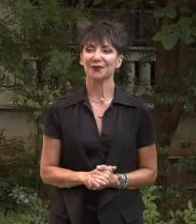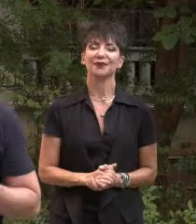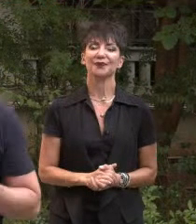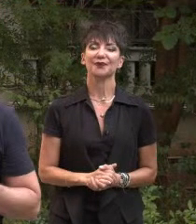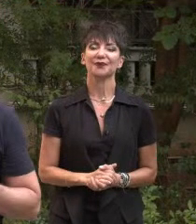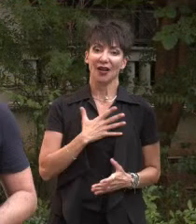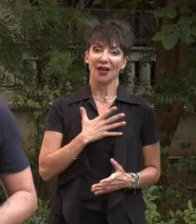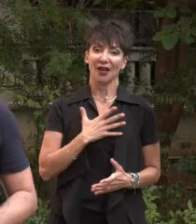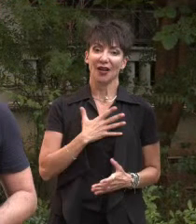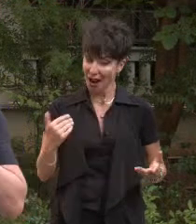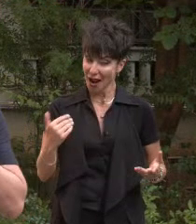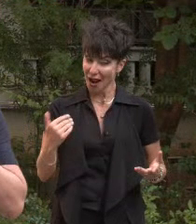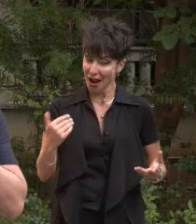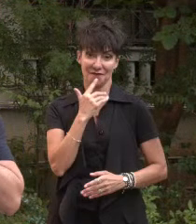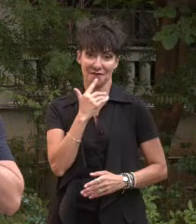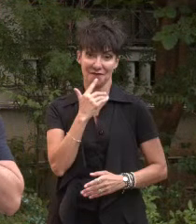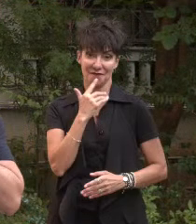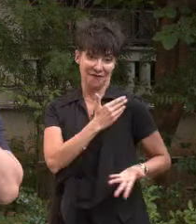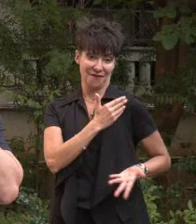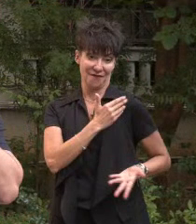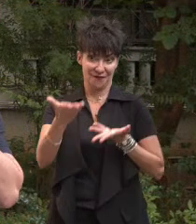ευχαριστώ. Ευχαριστώ για την πρόσκληση.